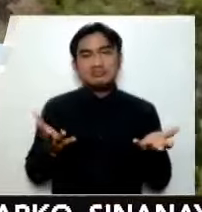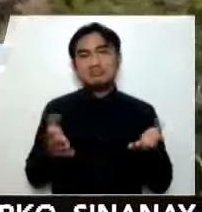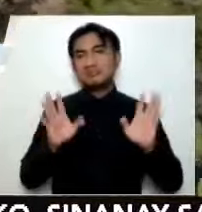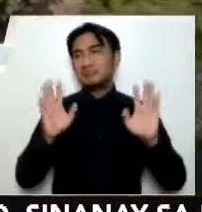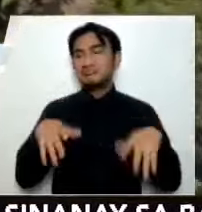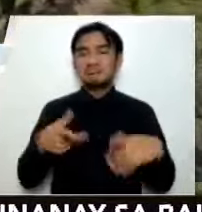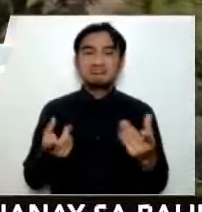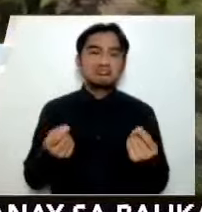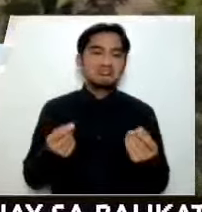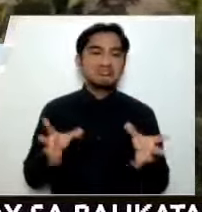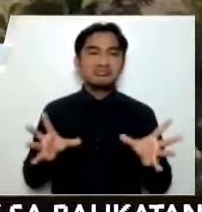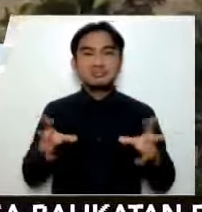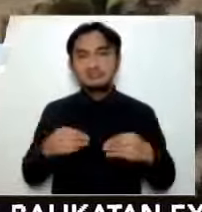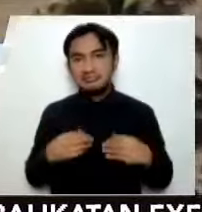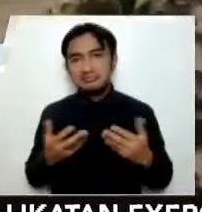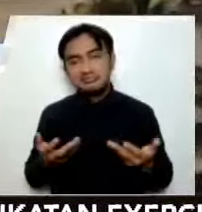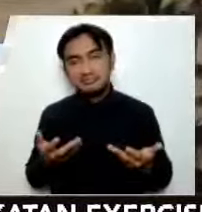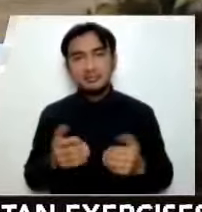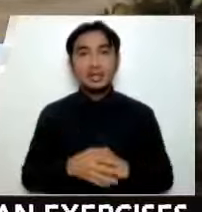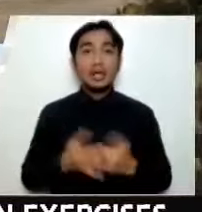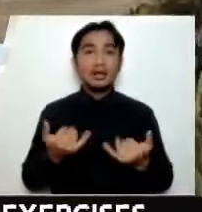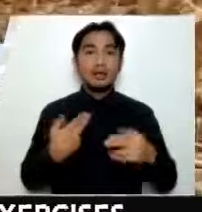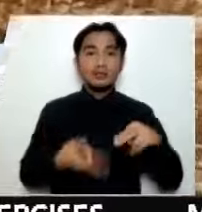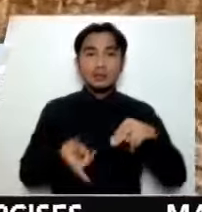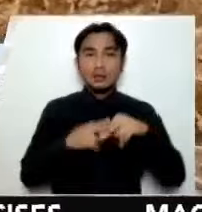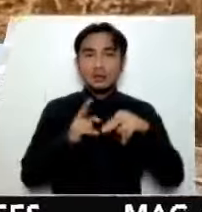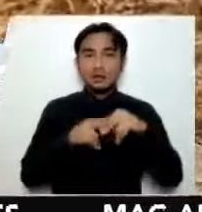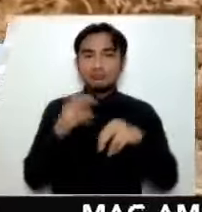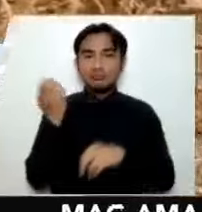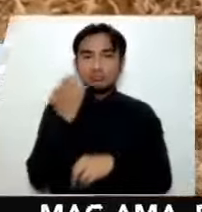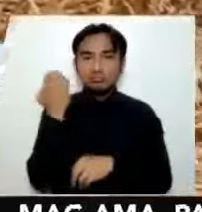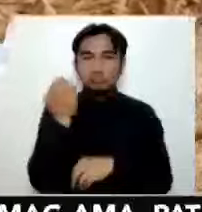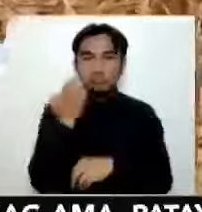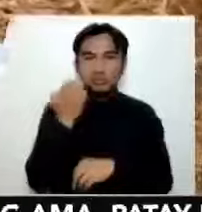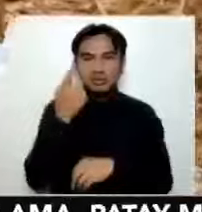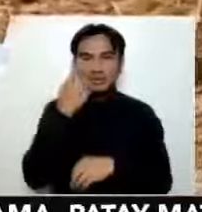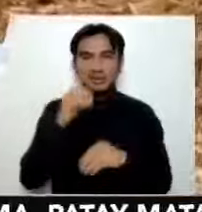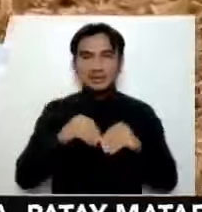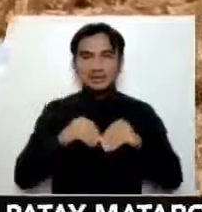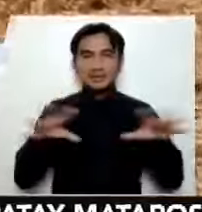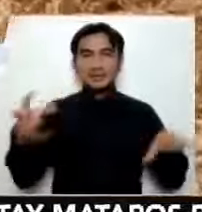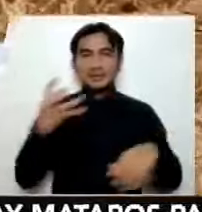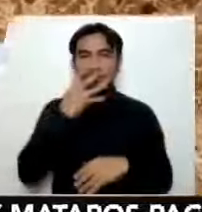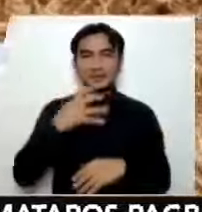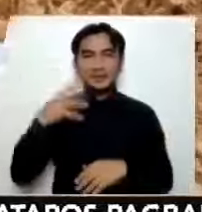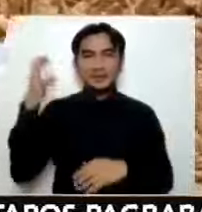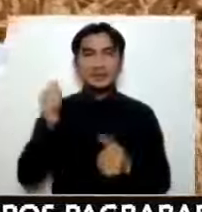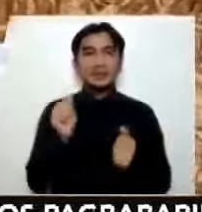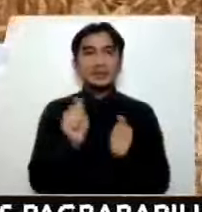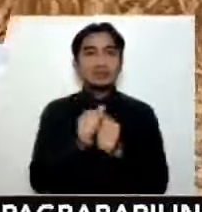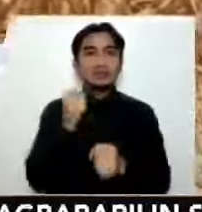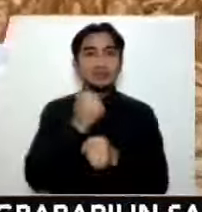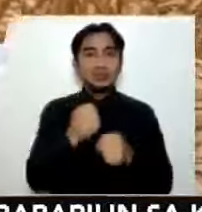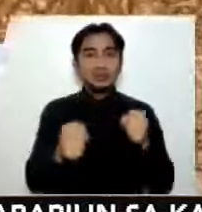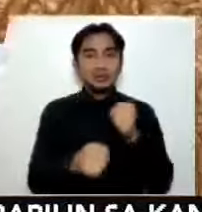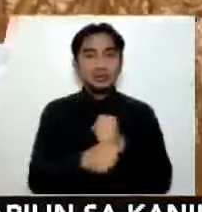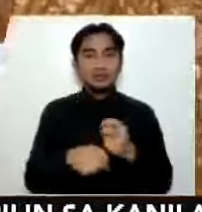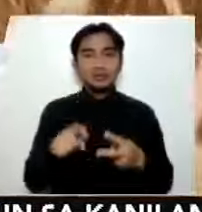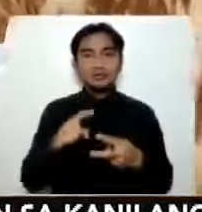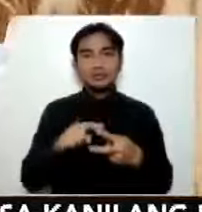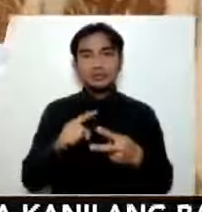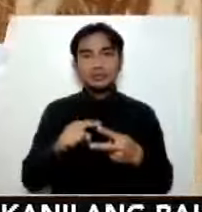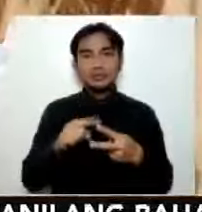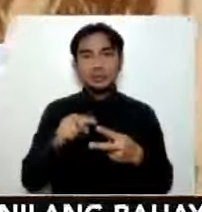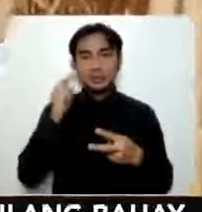din ang mga lugar na nagdeklara ng state of calamity dahil sa epekto ng El Niño kabilang ang South Cotabato Negros Oriental at bahay ng solsona